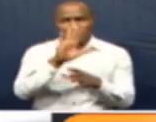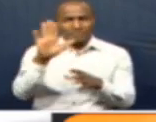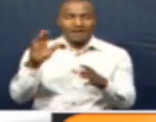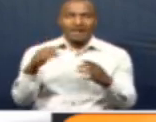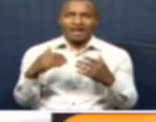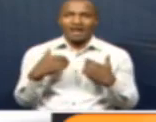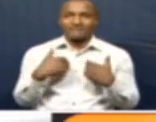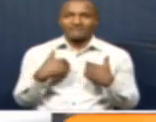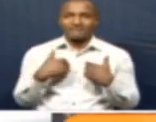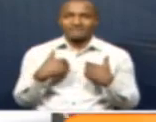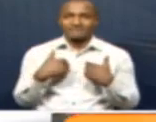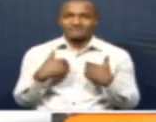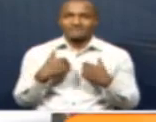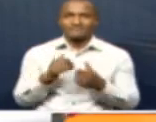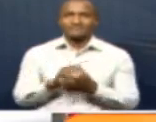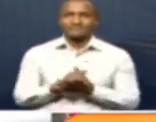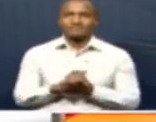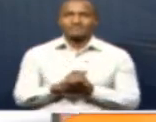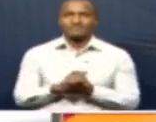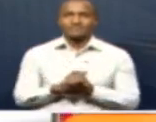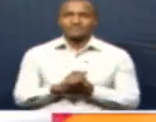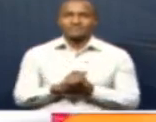hili.